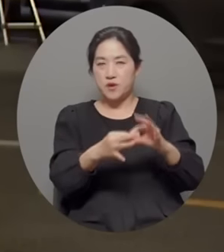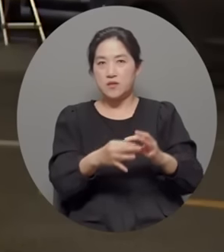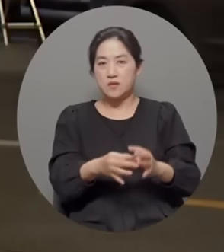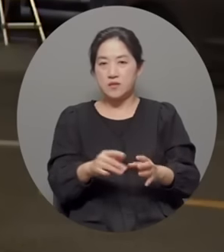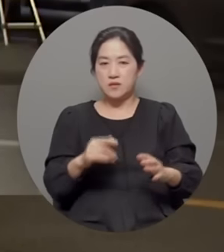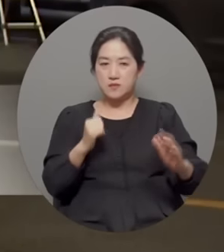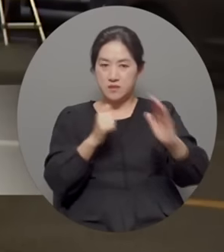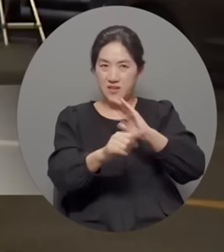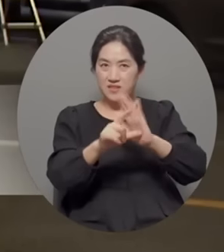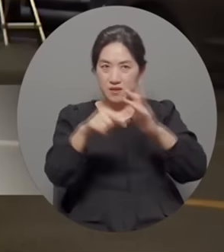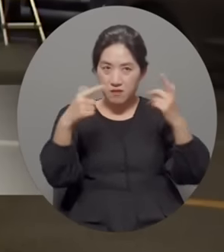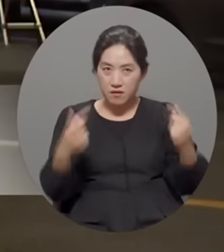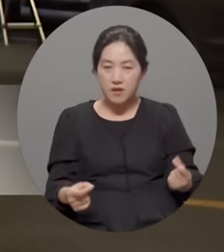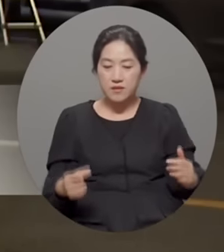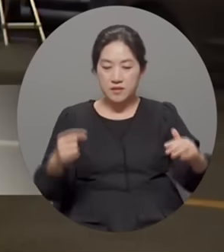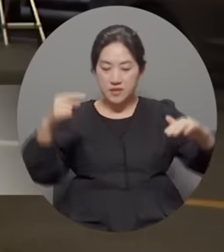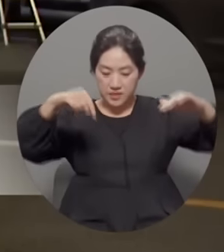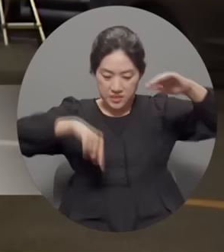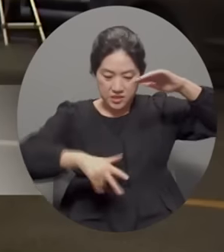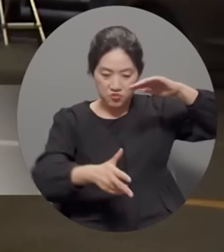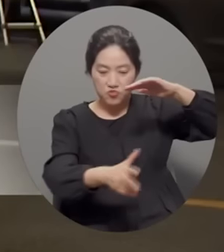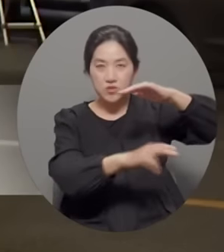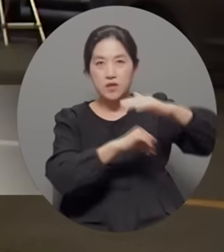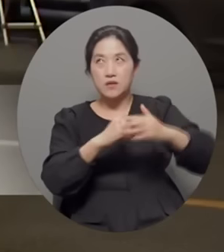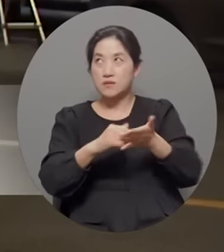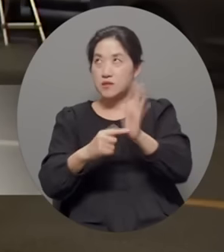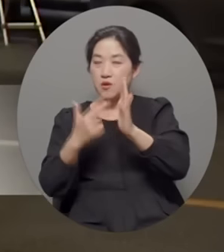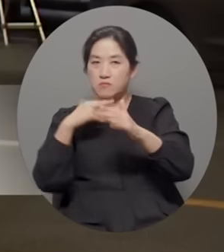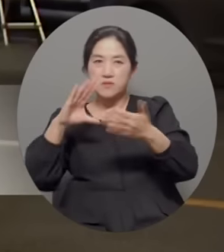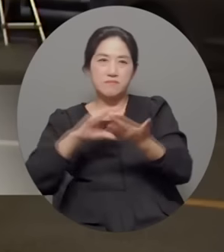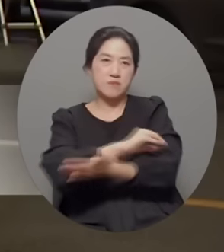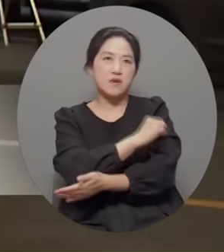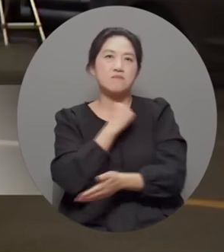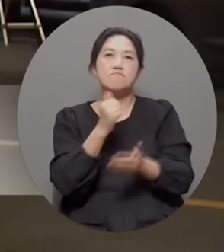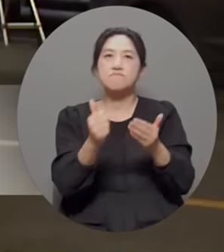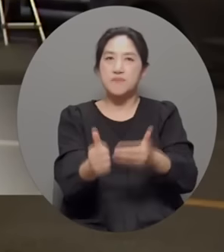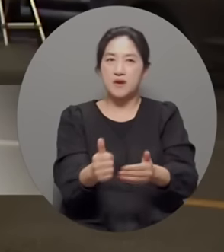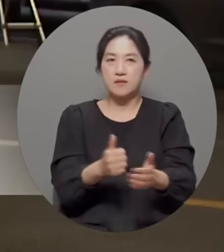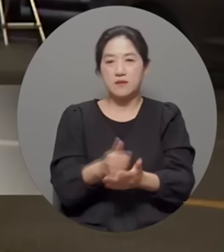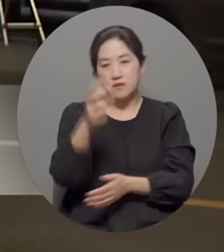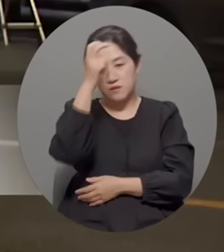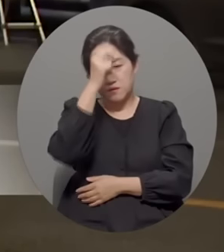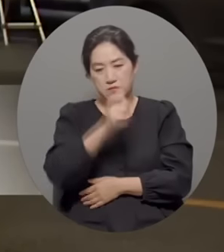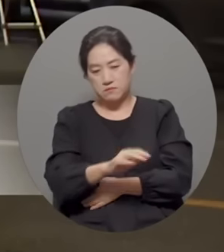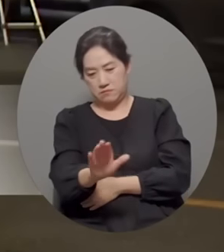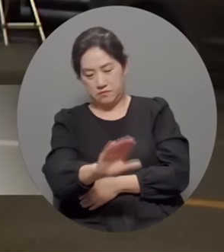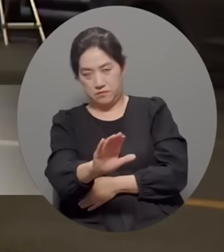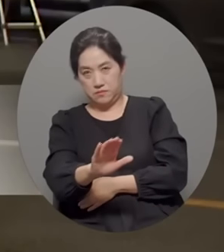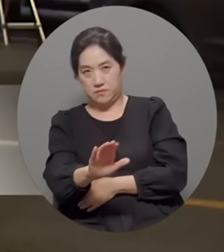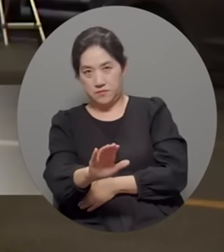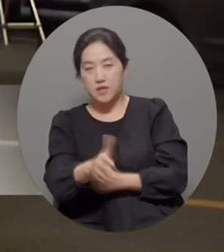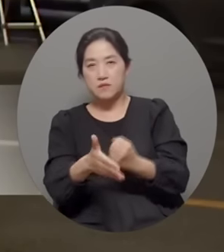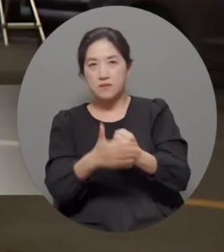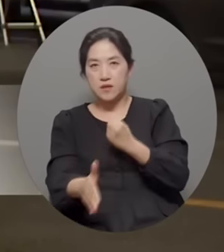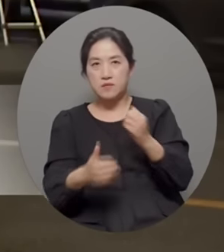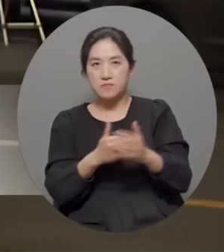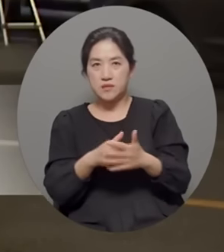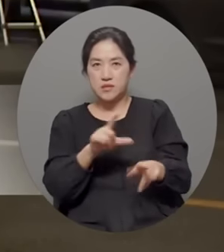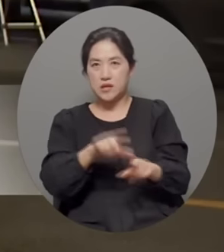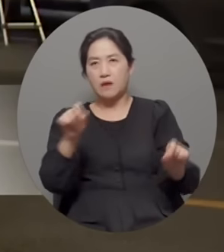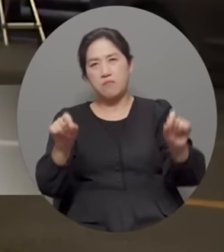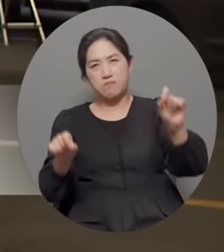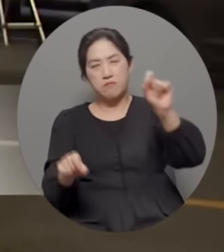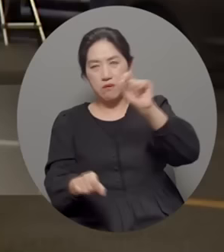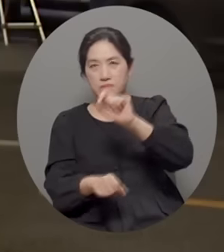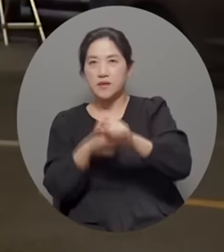때와 마찬가지로 지하주차장을 통해 비공개로 나가겠다고 요청했는데 경찰이 받아들이지 않으면서 시간이 지연되고